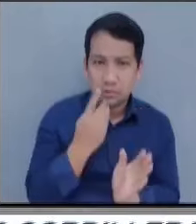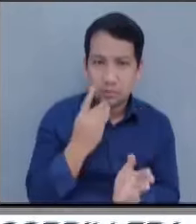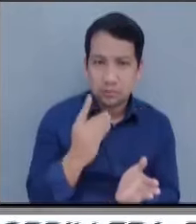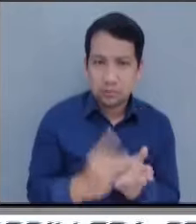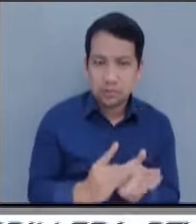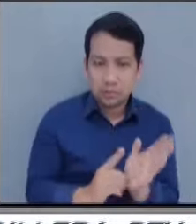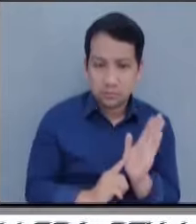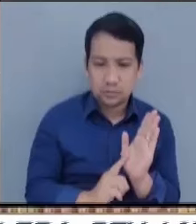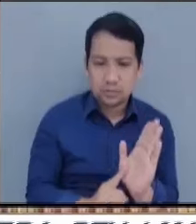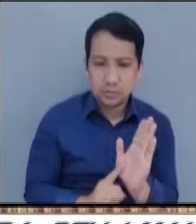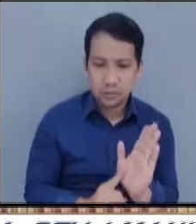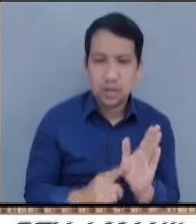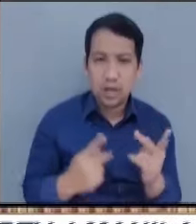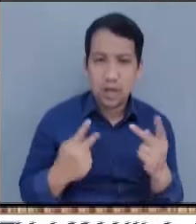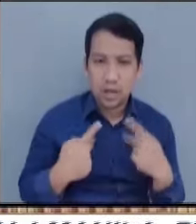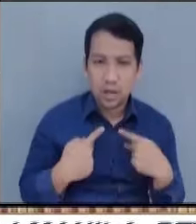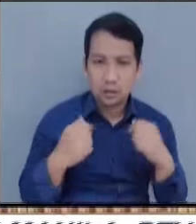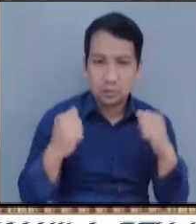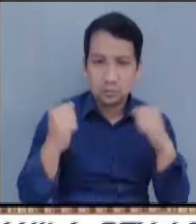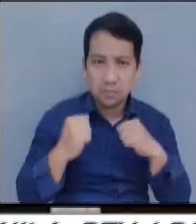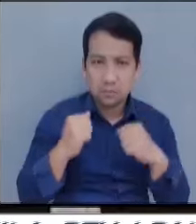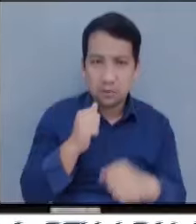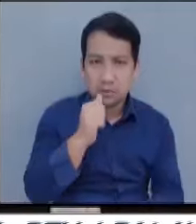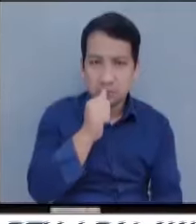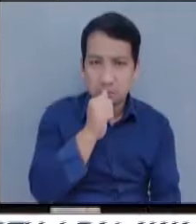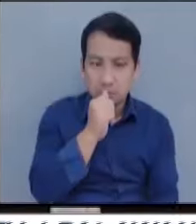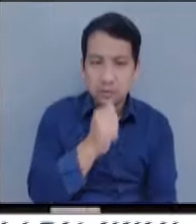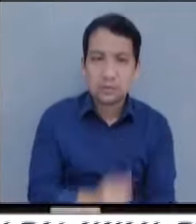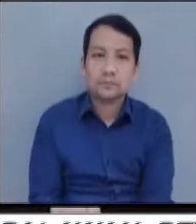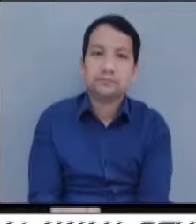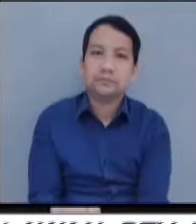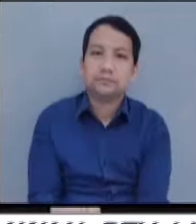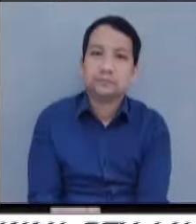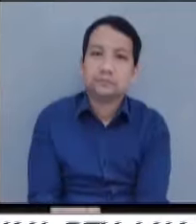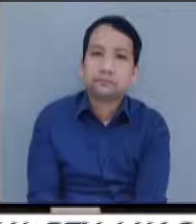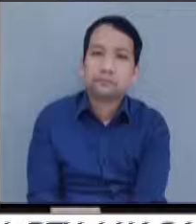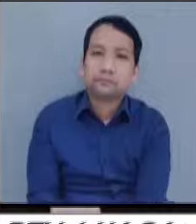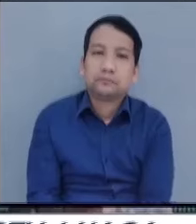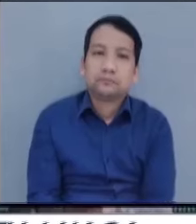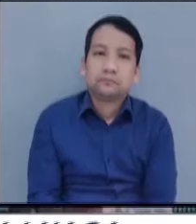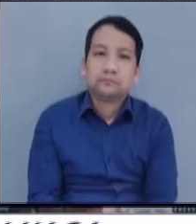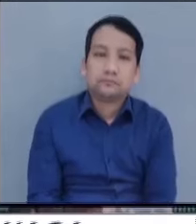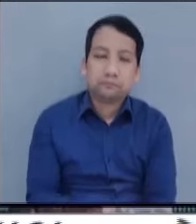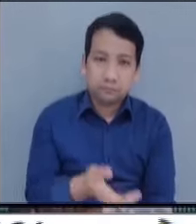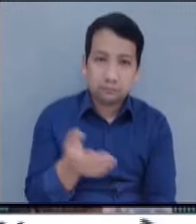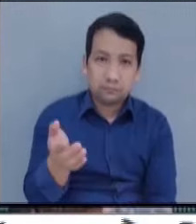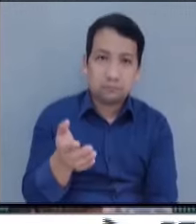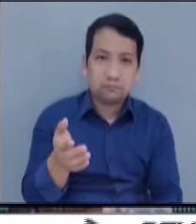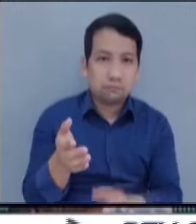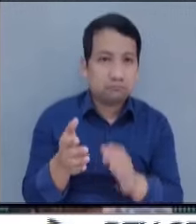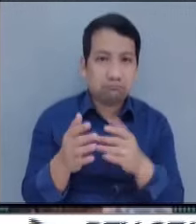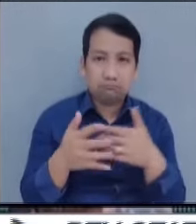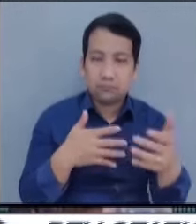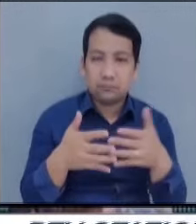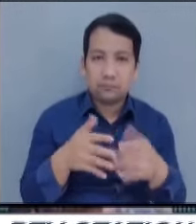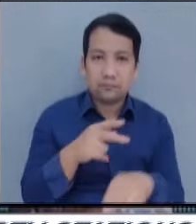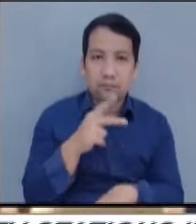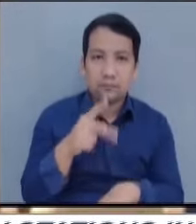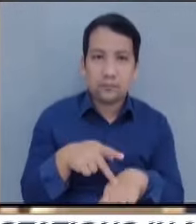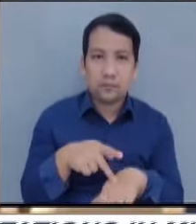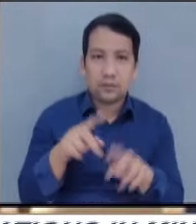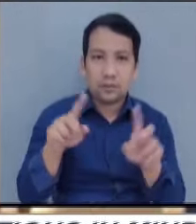na nagkaroon nga talaga ng naturang Gentleman's agreement gayon man iginiit ng pangulo na hindi apektado ang Pilipinas sa naturang